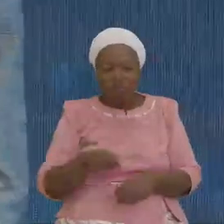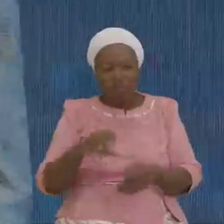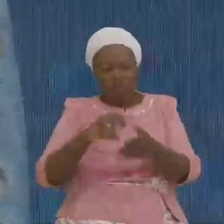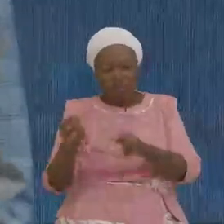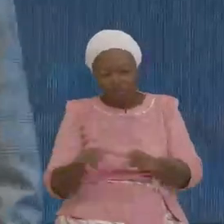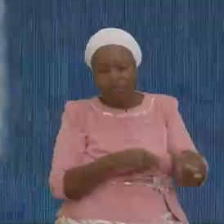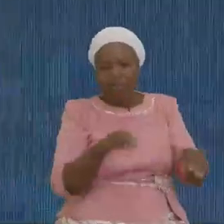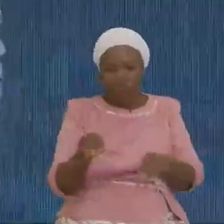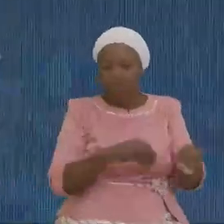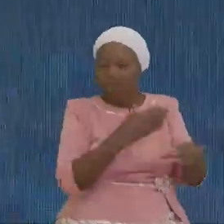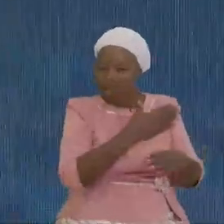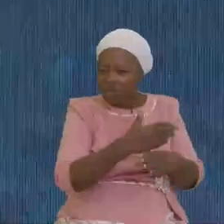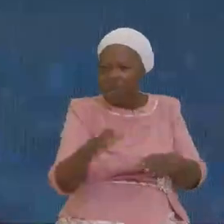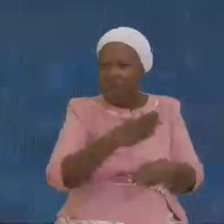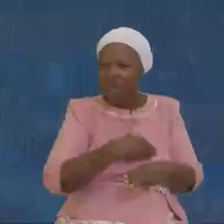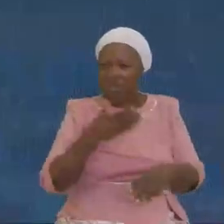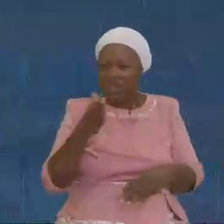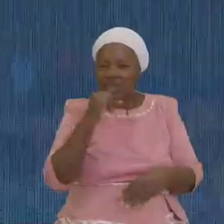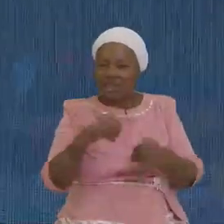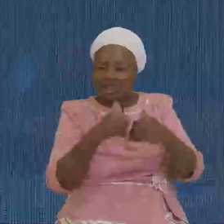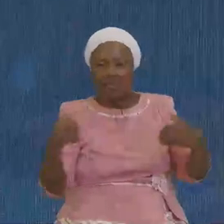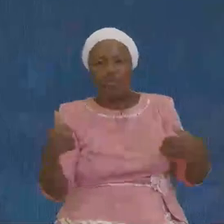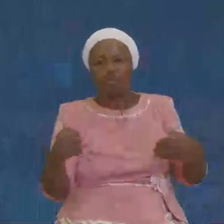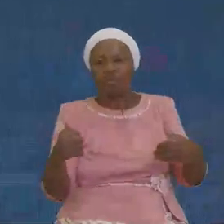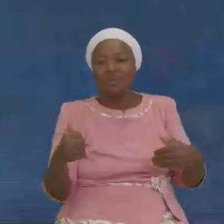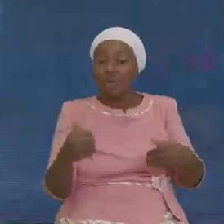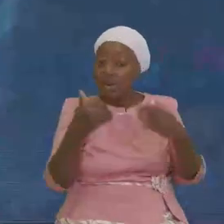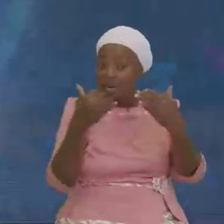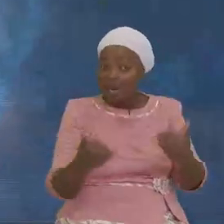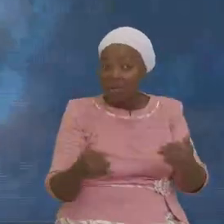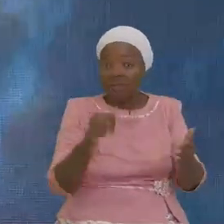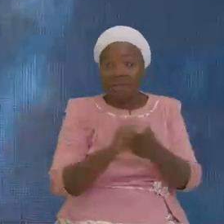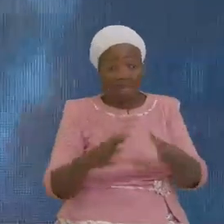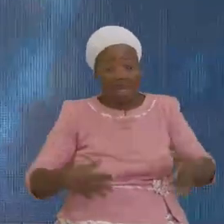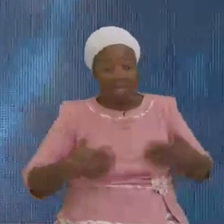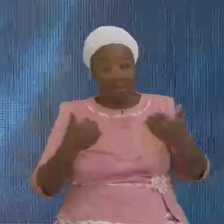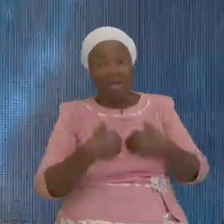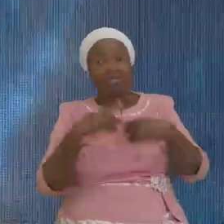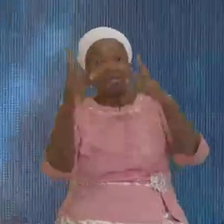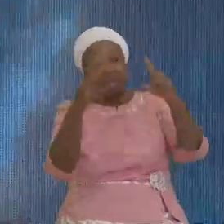pour nous-mêmes. Parce que nous sommes déplacés. Et il y a la séparation.